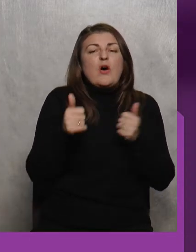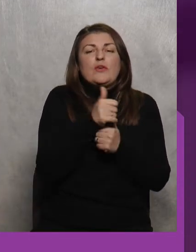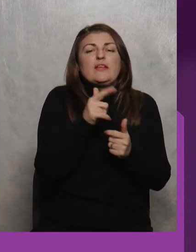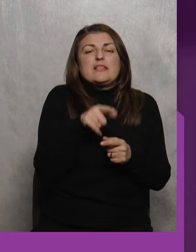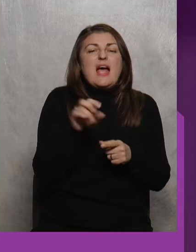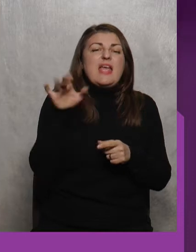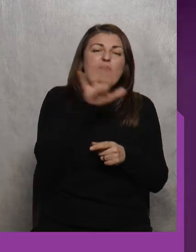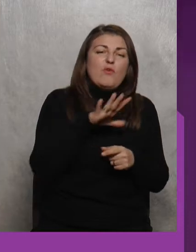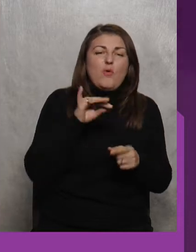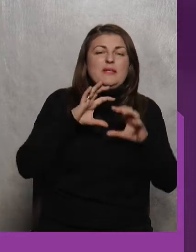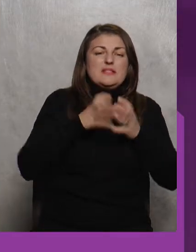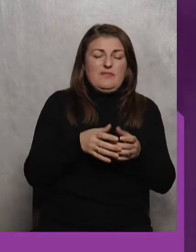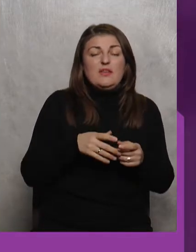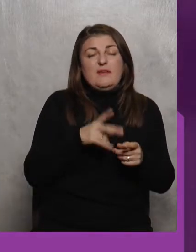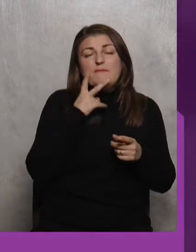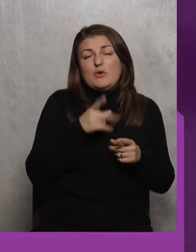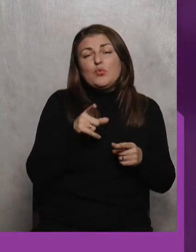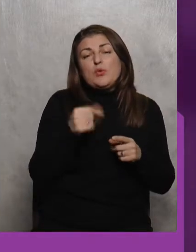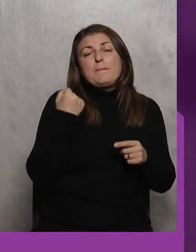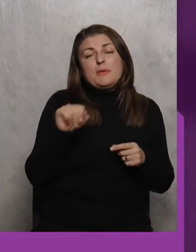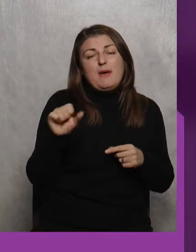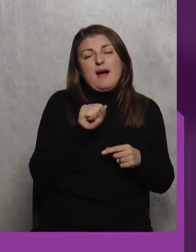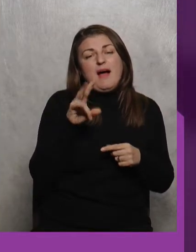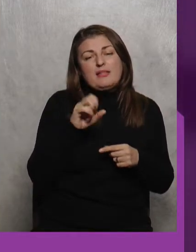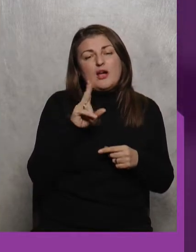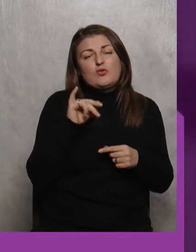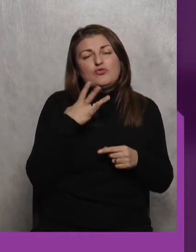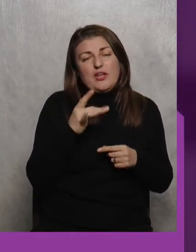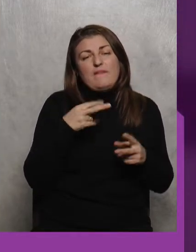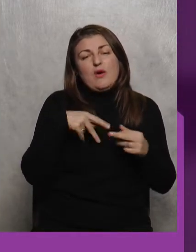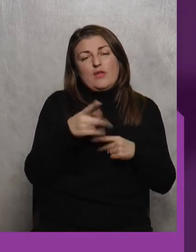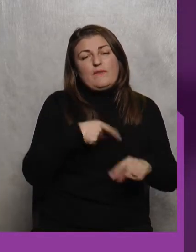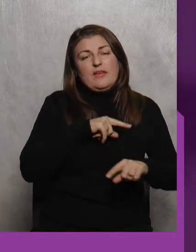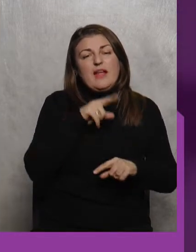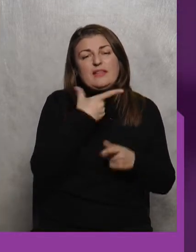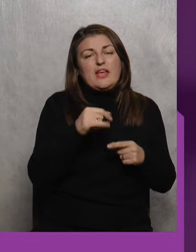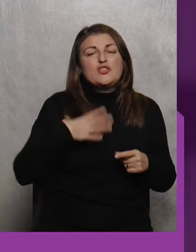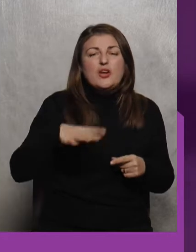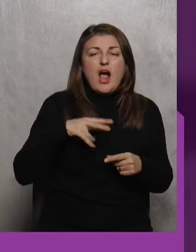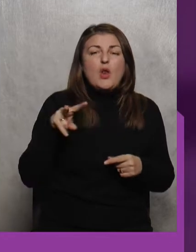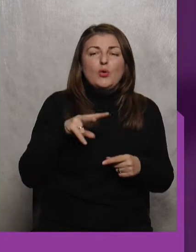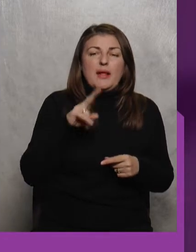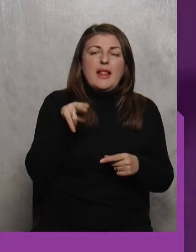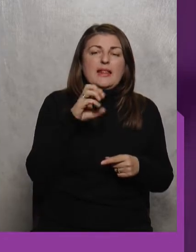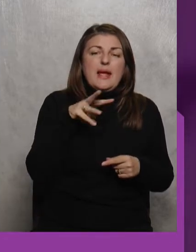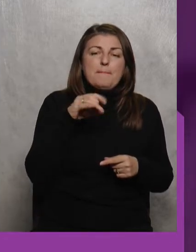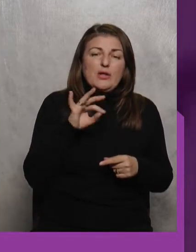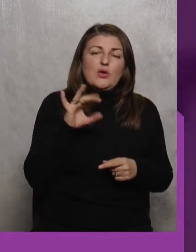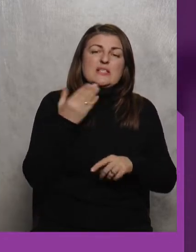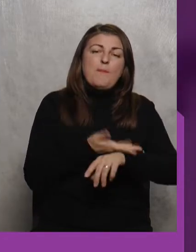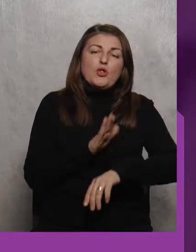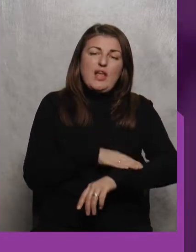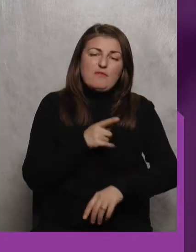як на Європі, так і на світі. Відповідно, перемагає Анна Кушнір і виходить в фінал, де її чекає Людмила Деменко з